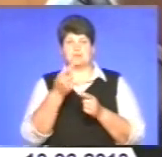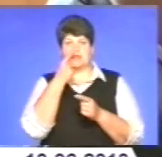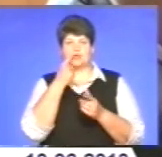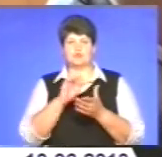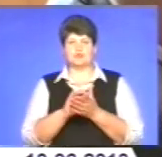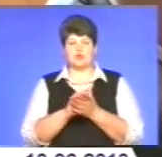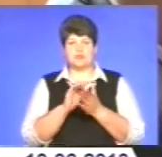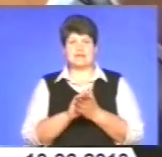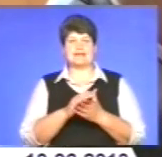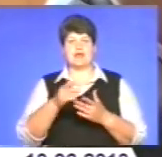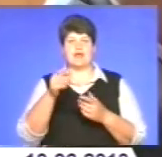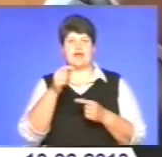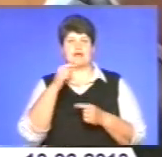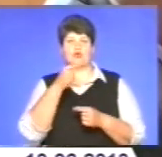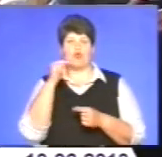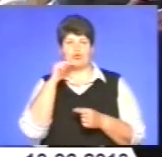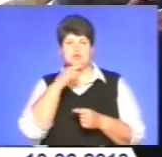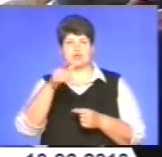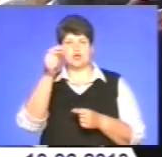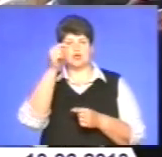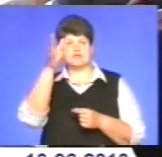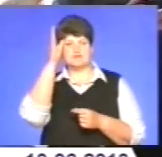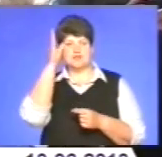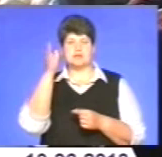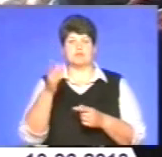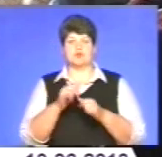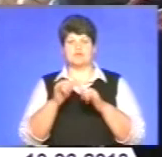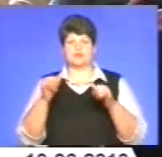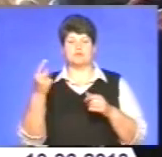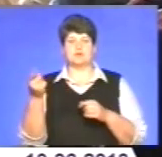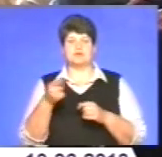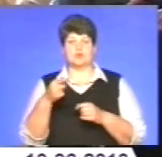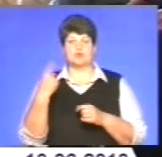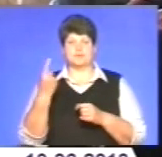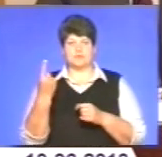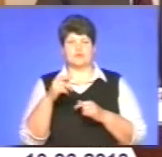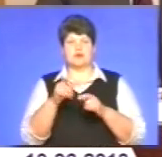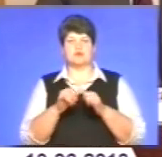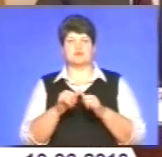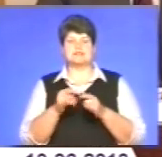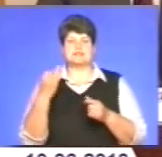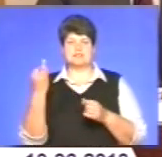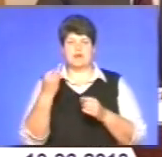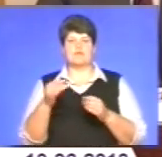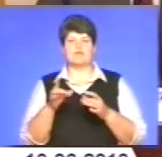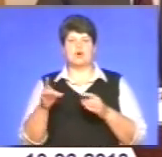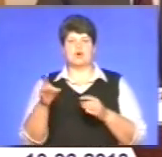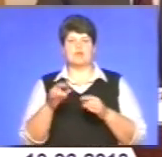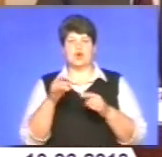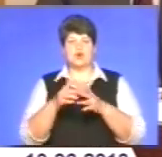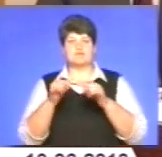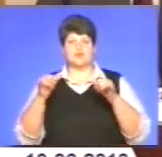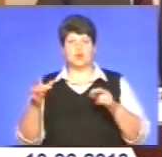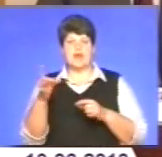і освітньо-культурним потенціалом області. Каже, Чеська Республіка зацікавлена саме в розвитку регіонального співробітництва. Таким чином